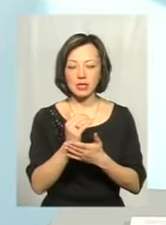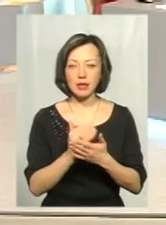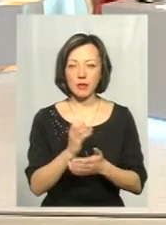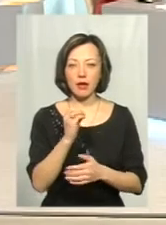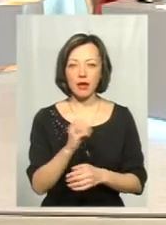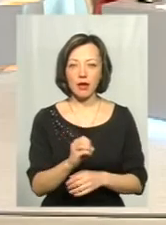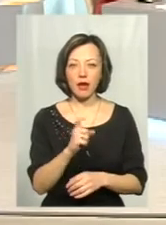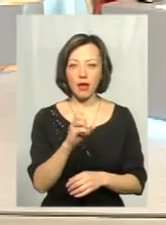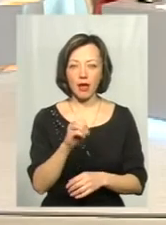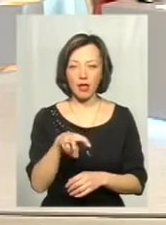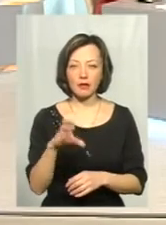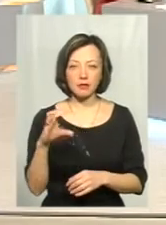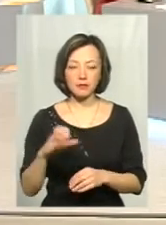eHealth.